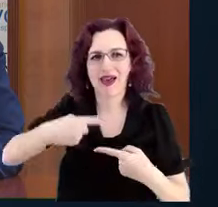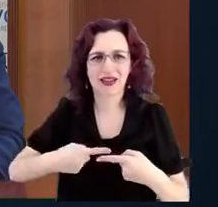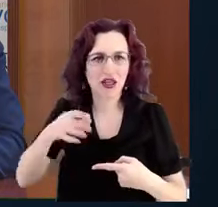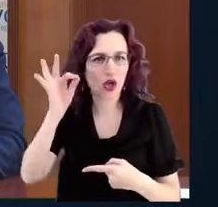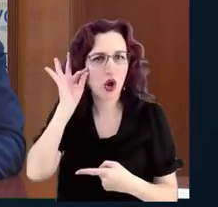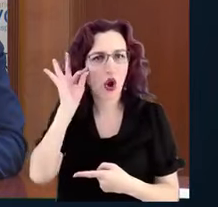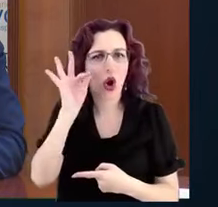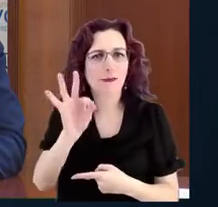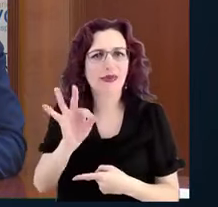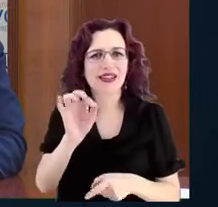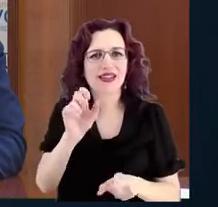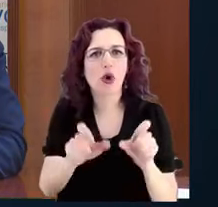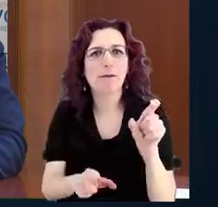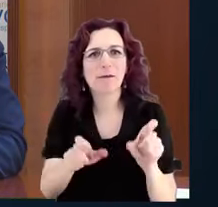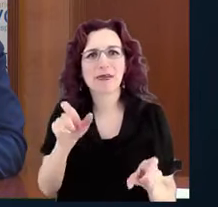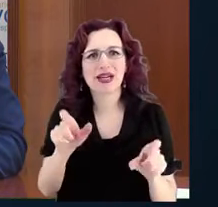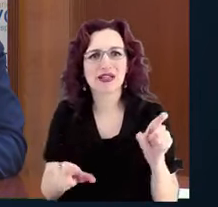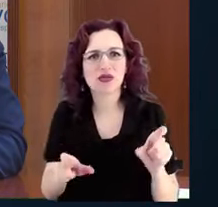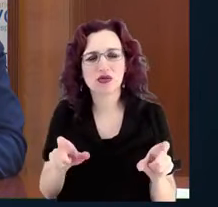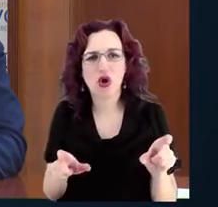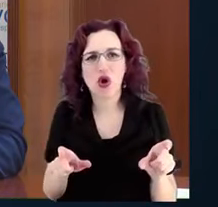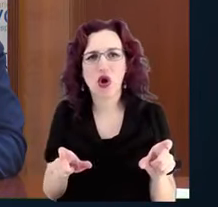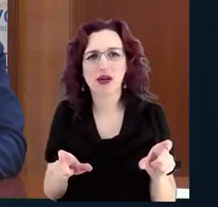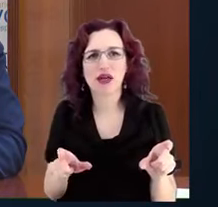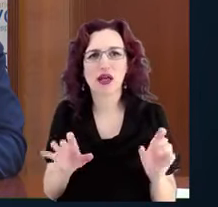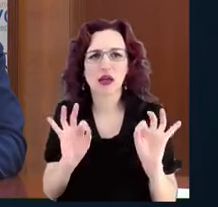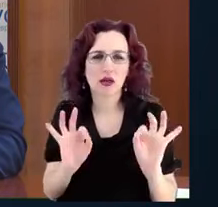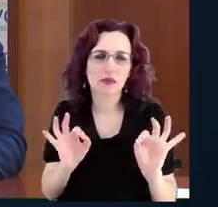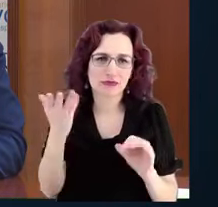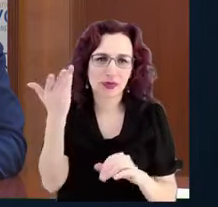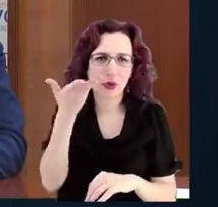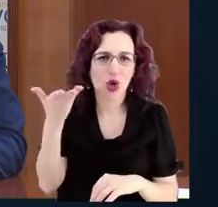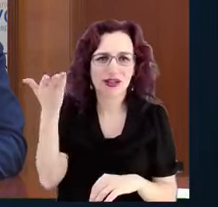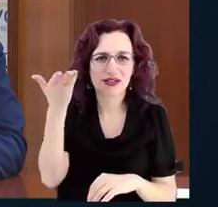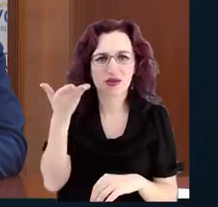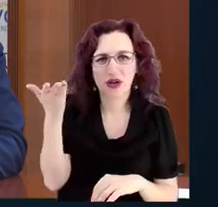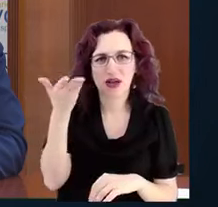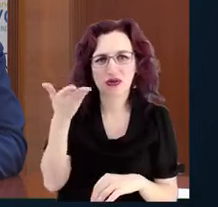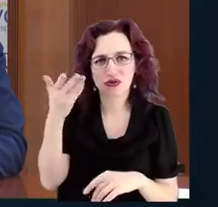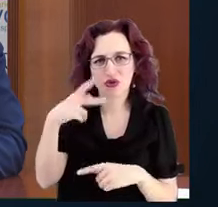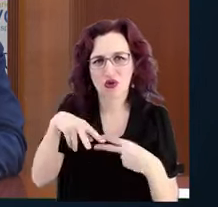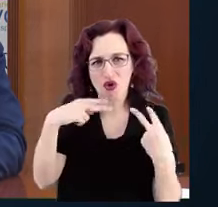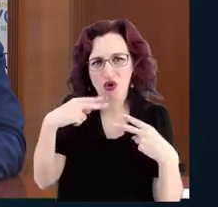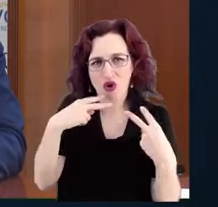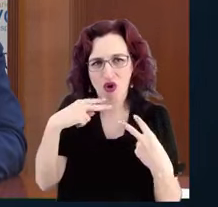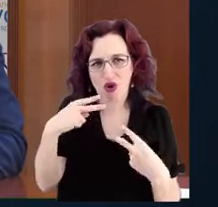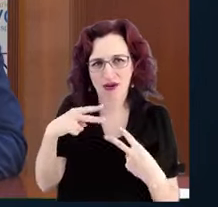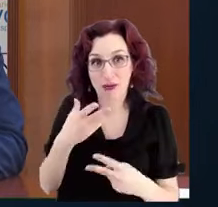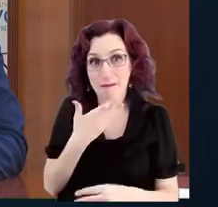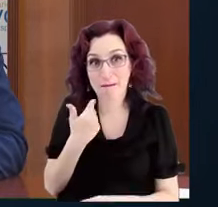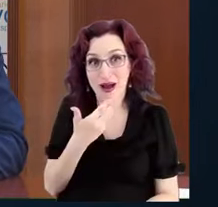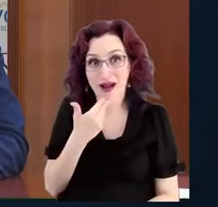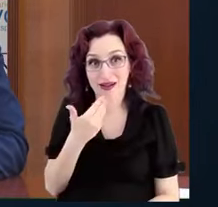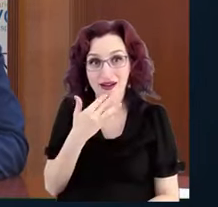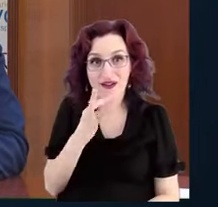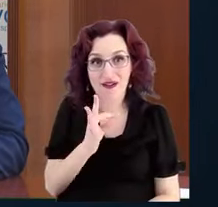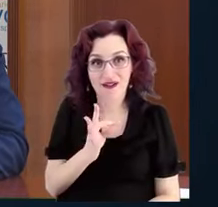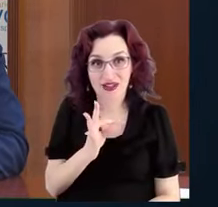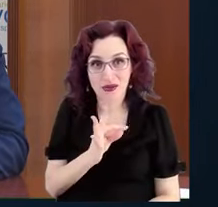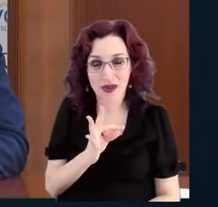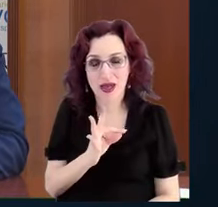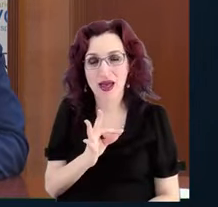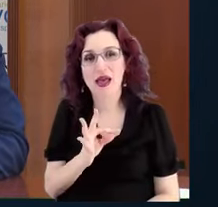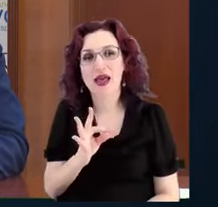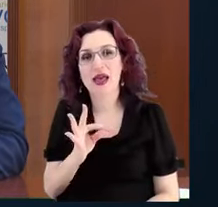personale che in questo momento e mi soprattutto nel settore della ristorazione manca e quindi fipe e